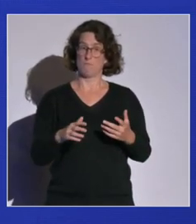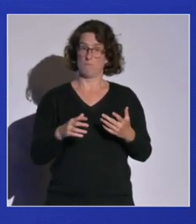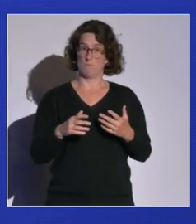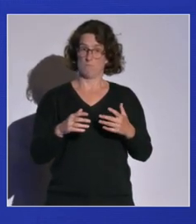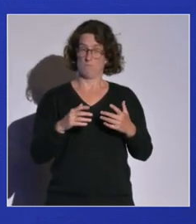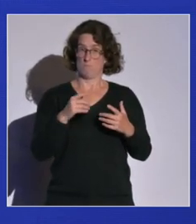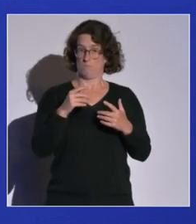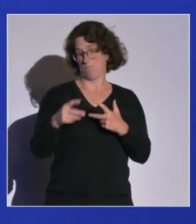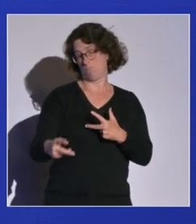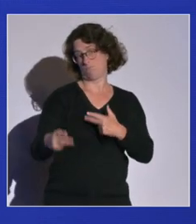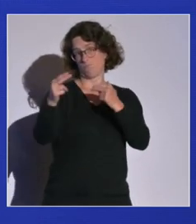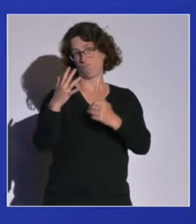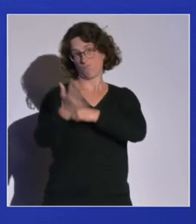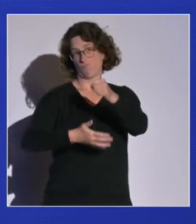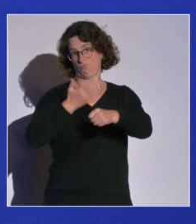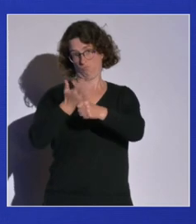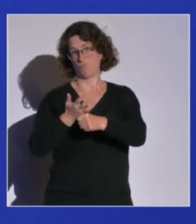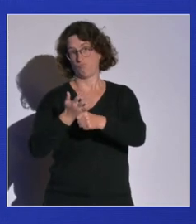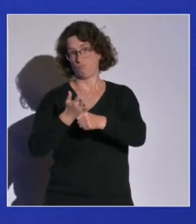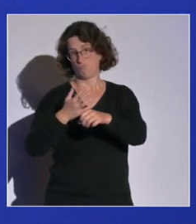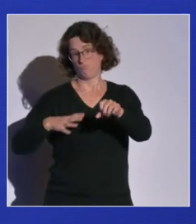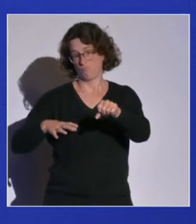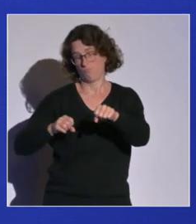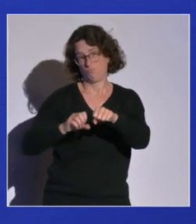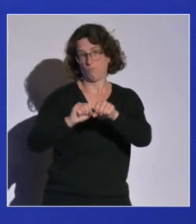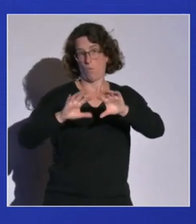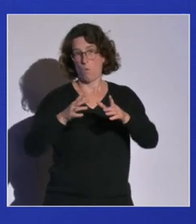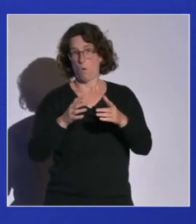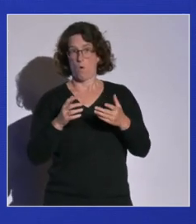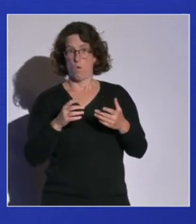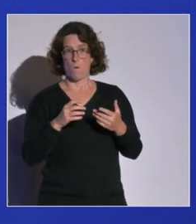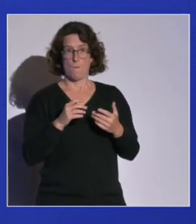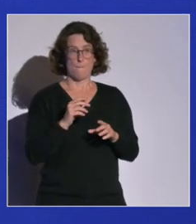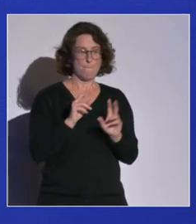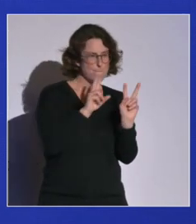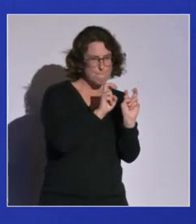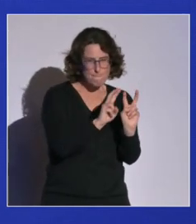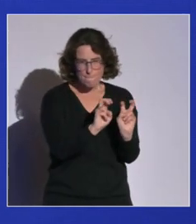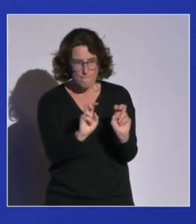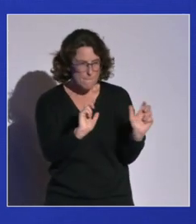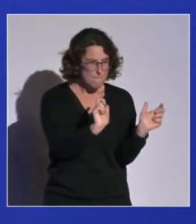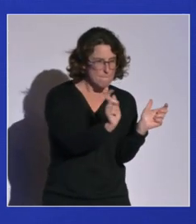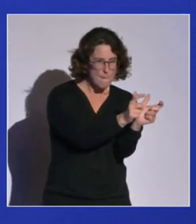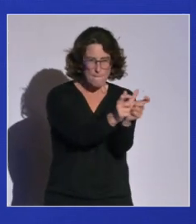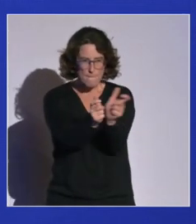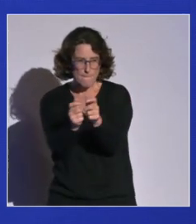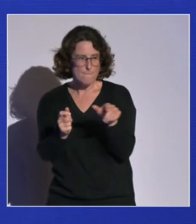cinq années de perspective devant nous, en repérant ceux qui réussissent à faire progresser leur classe, quel que soit